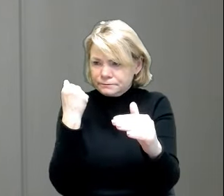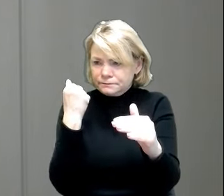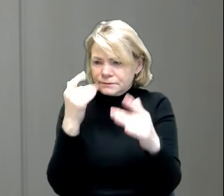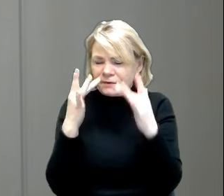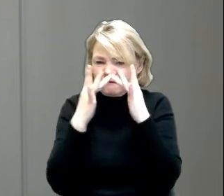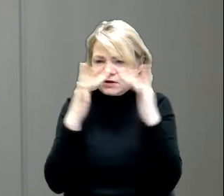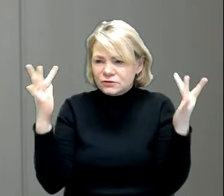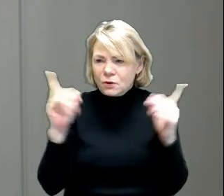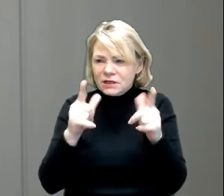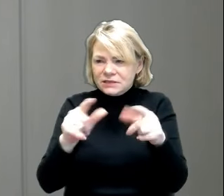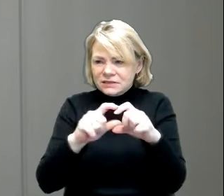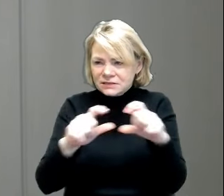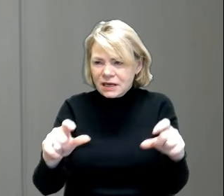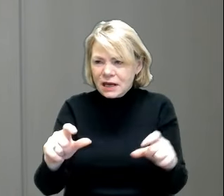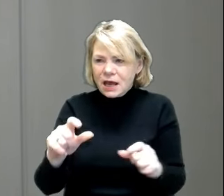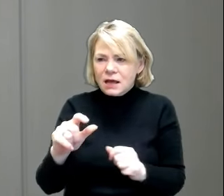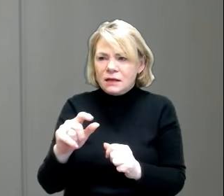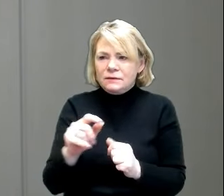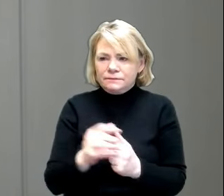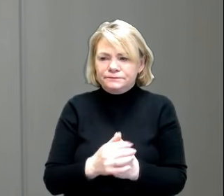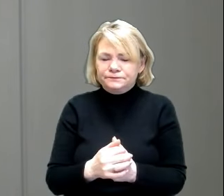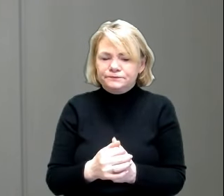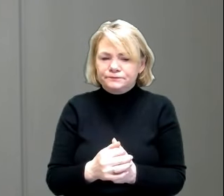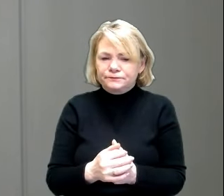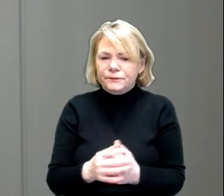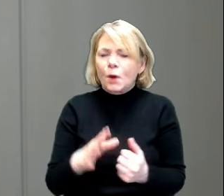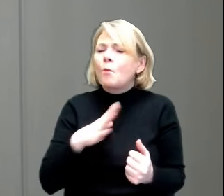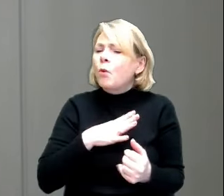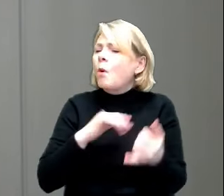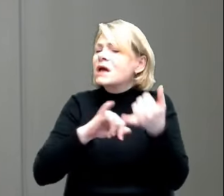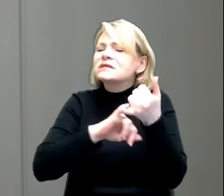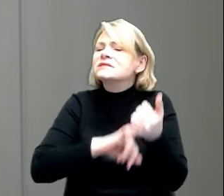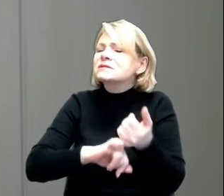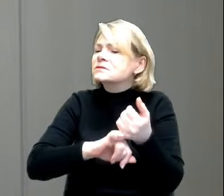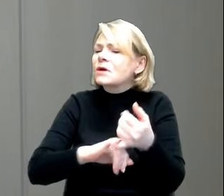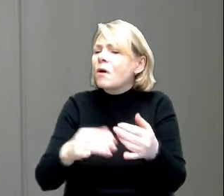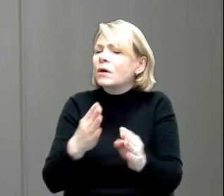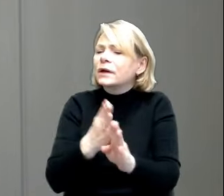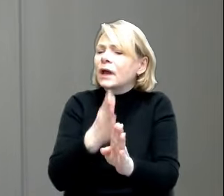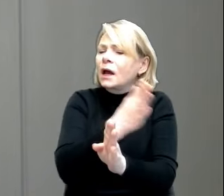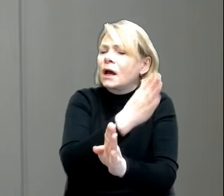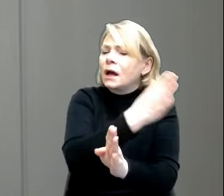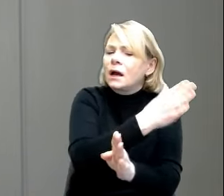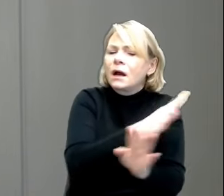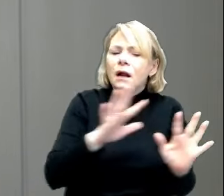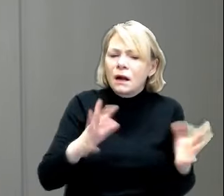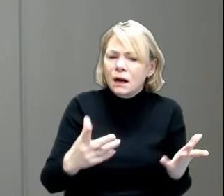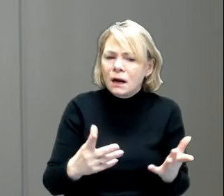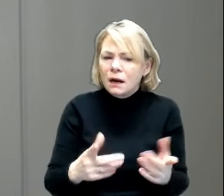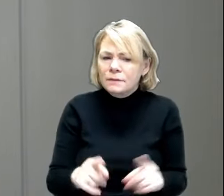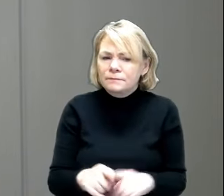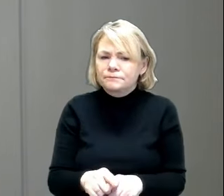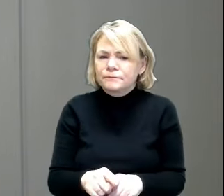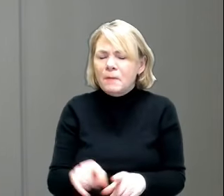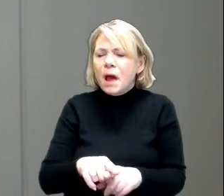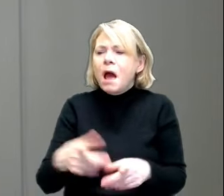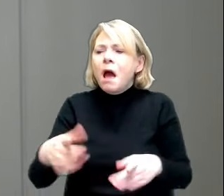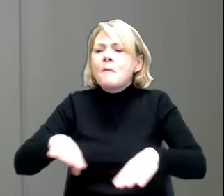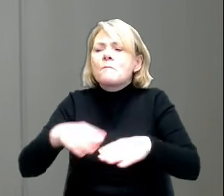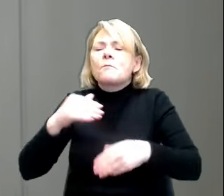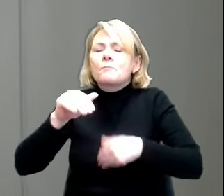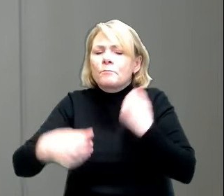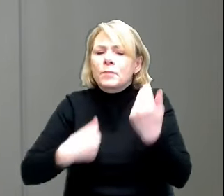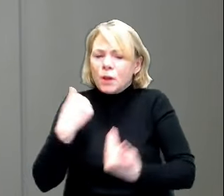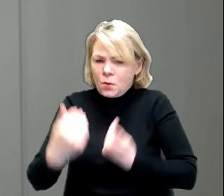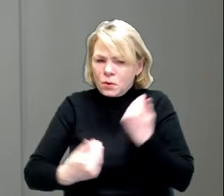visiems o istorija tokia kad plaukimas visiems nors ne karto buvo